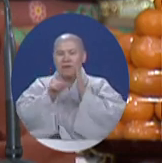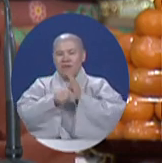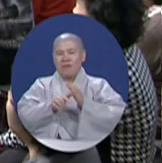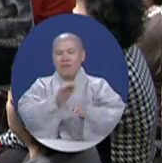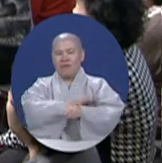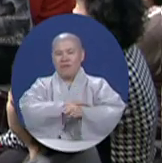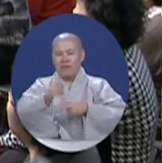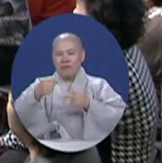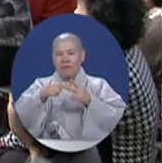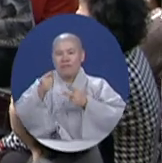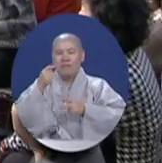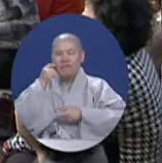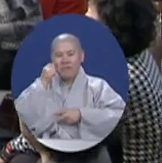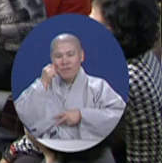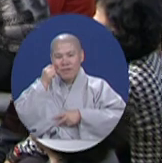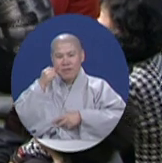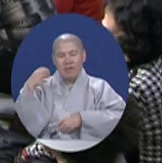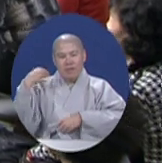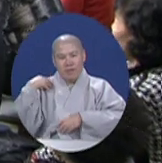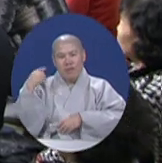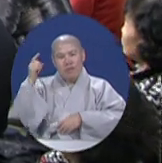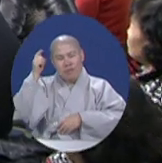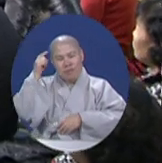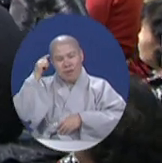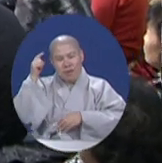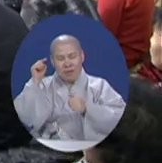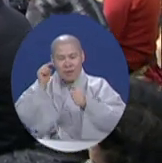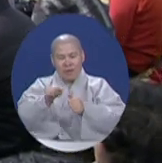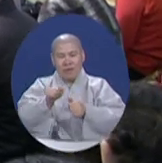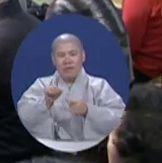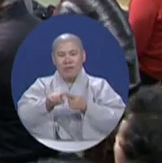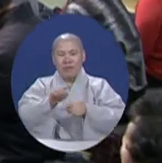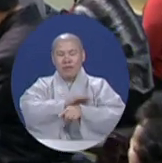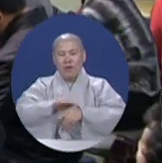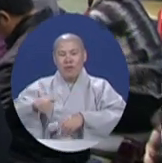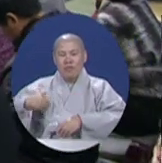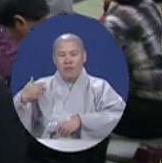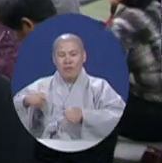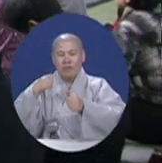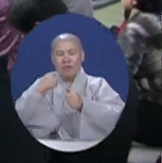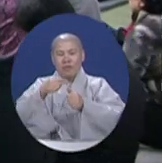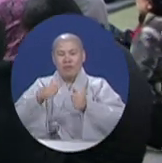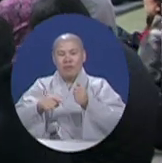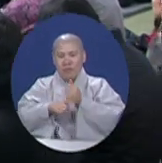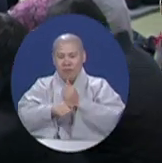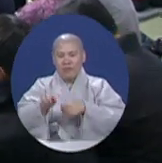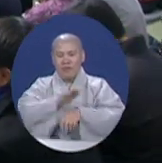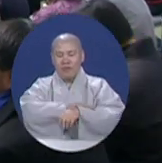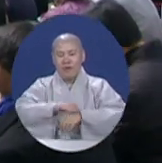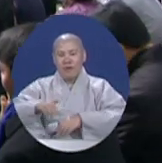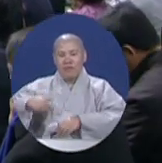모릅니다. 소임을 왜 사는지도 모르고요. 이걸 왜 가르치는지도 몰라요. 이제 여기에서 이제 그 답답한